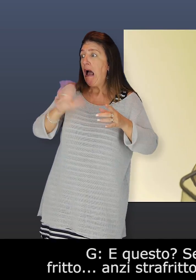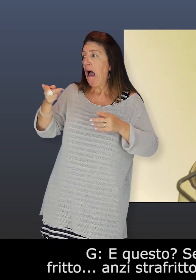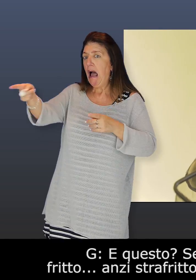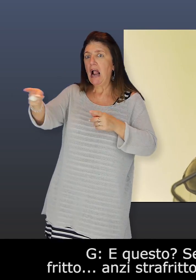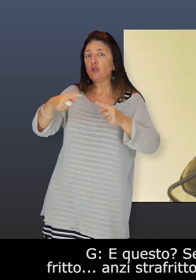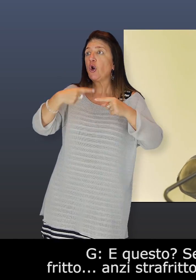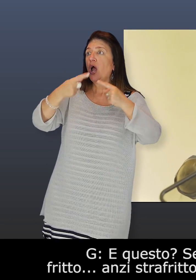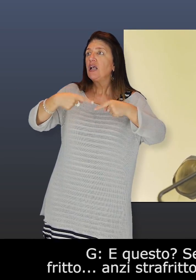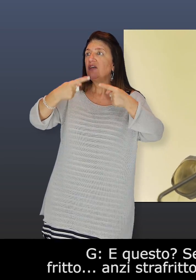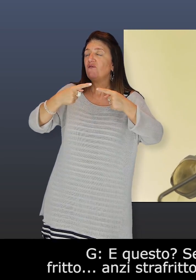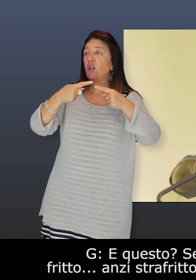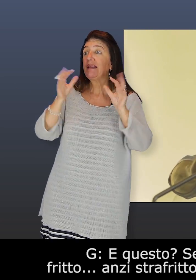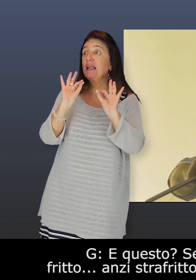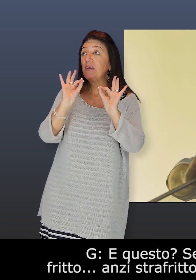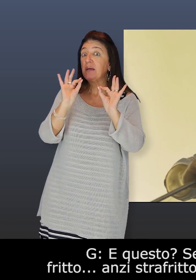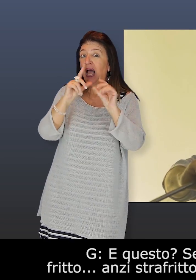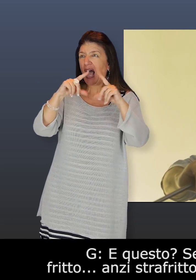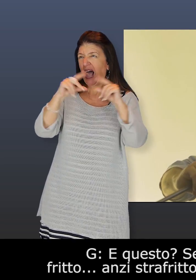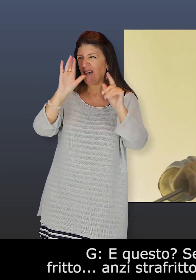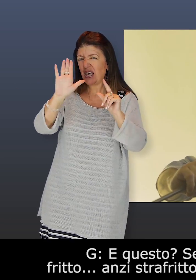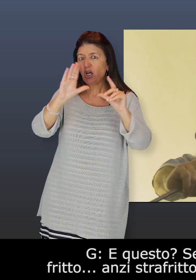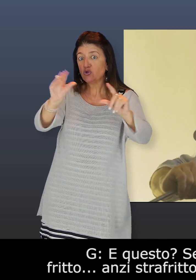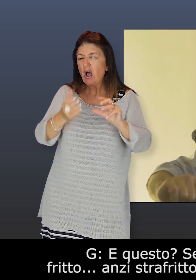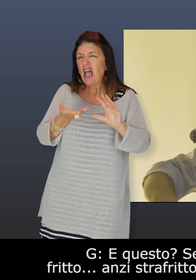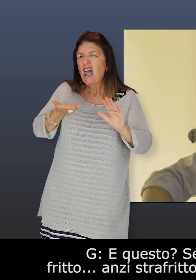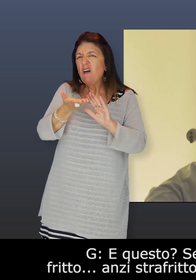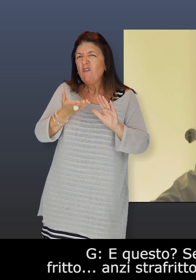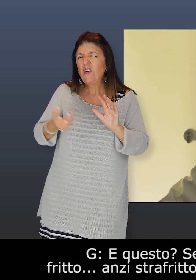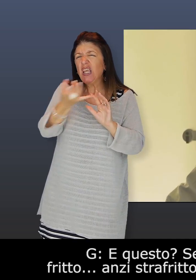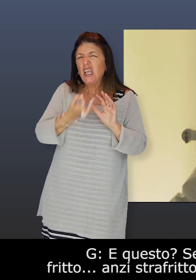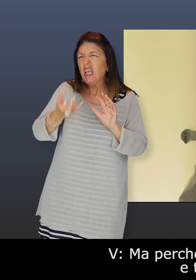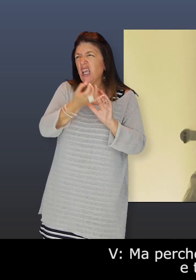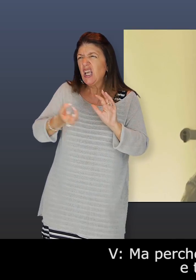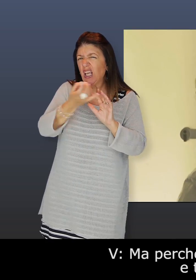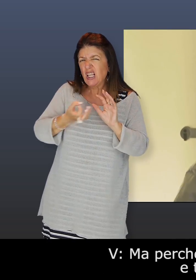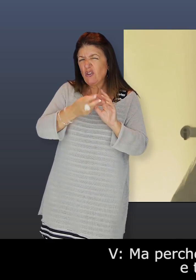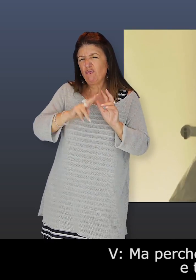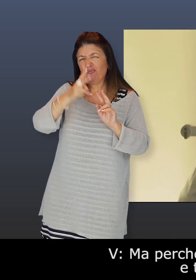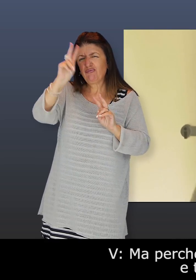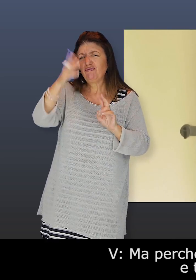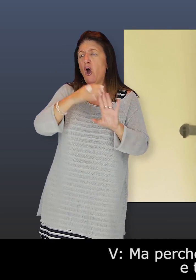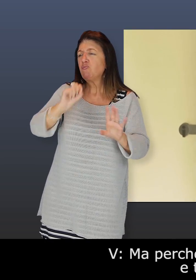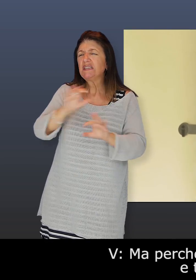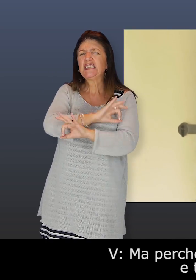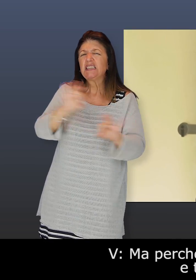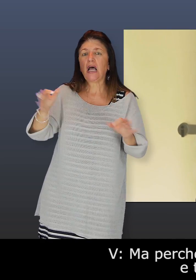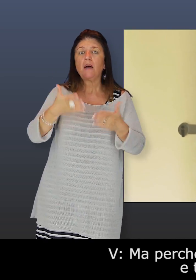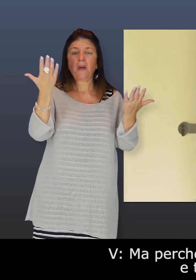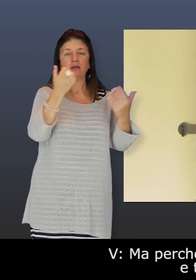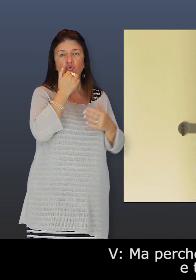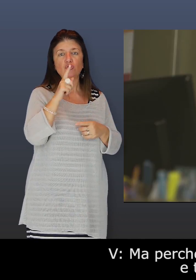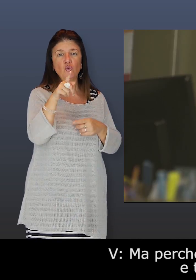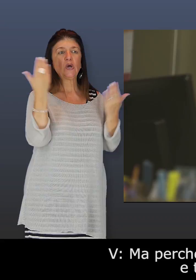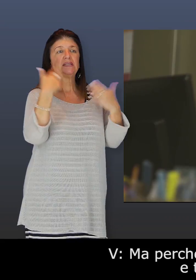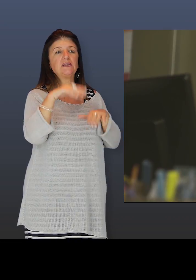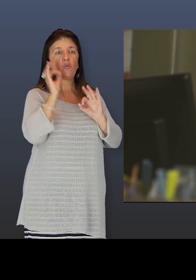dell'involtino primavera. Fritto, anzi strafritto. Non butta via neanche i contenitori. Ma perché non ti prepari qualcosa la sera e te la